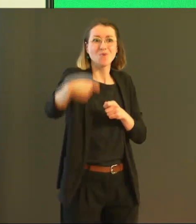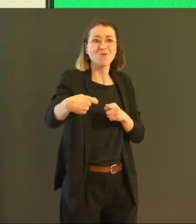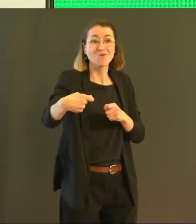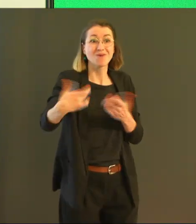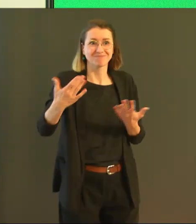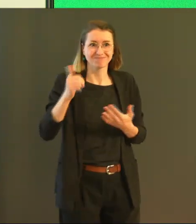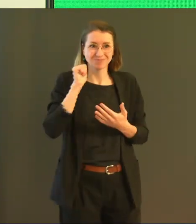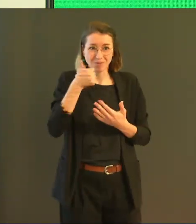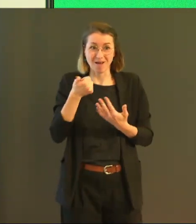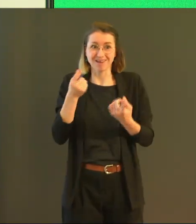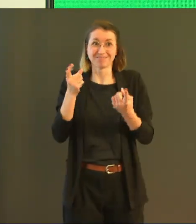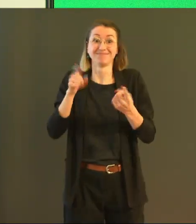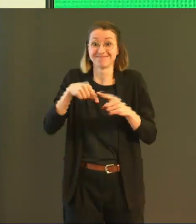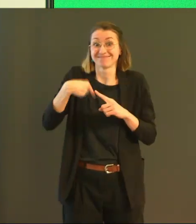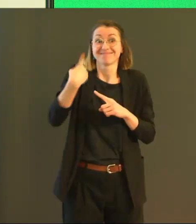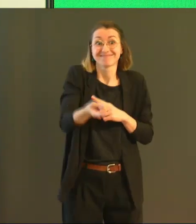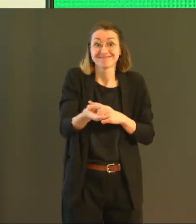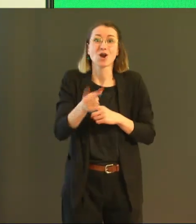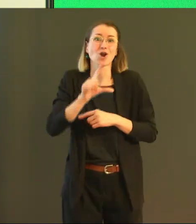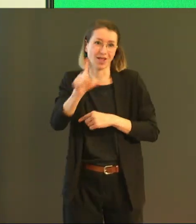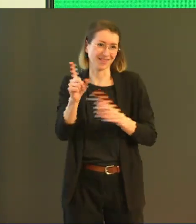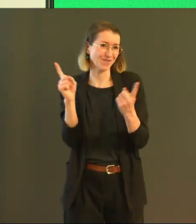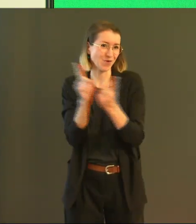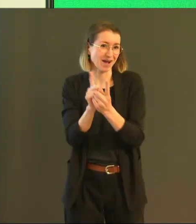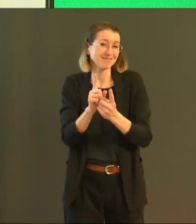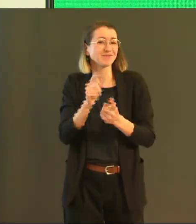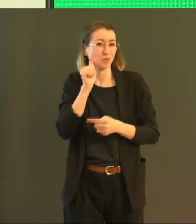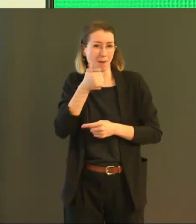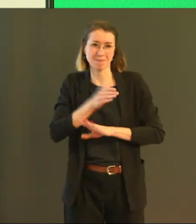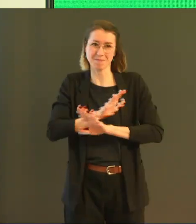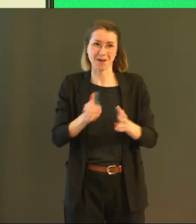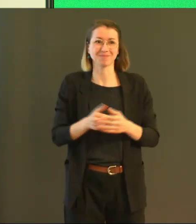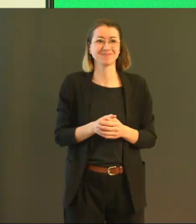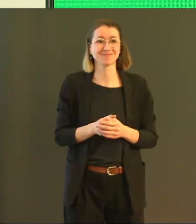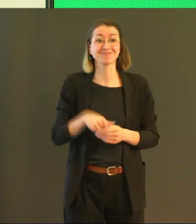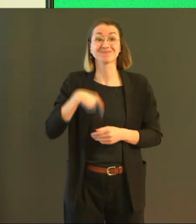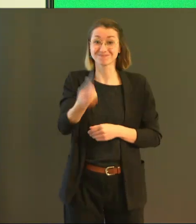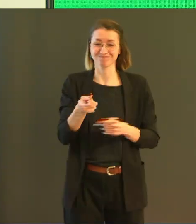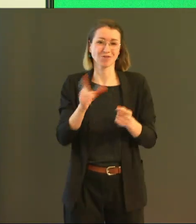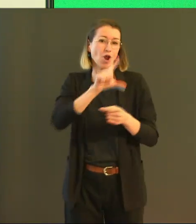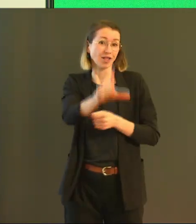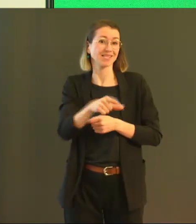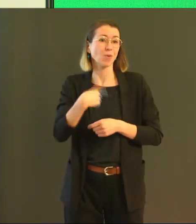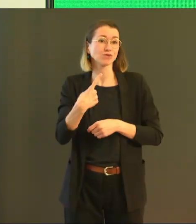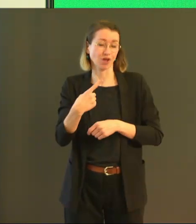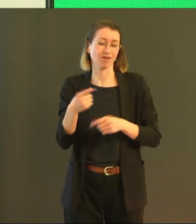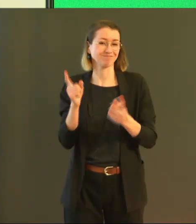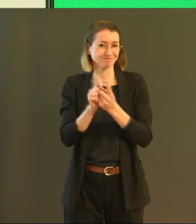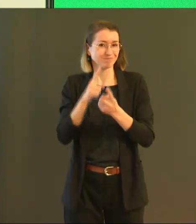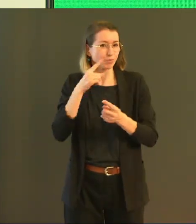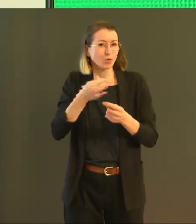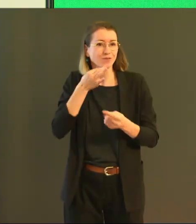demain mais lundi 4 mai à 11 heures pour reprendre ce moment d'information pour être précis les rapports